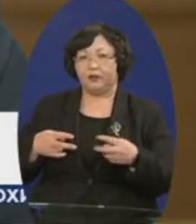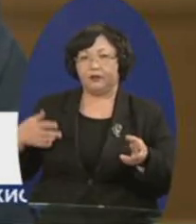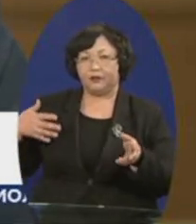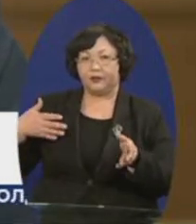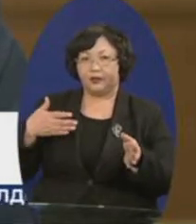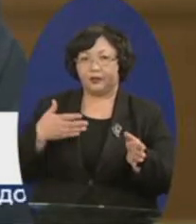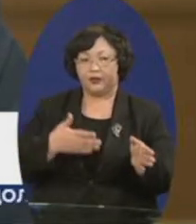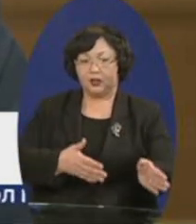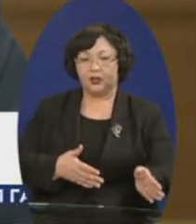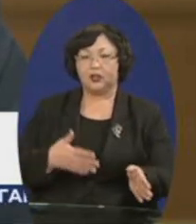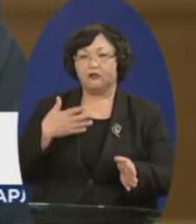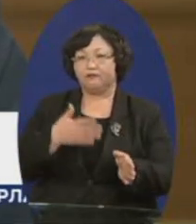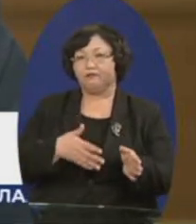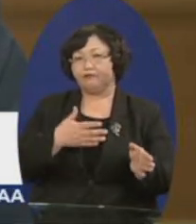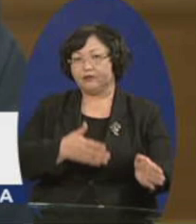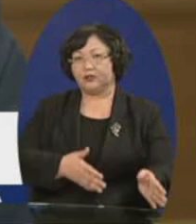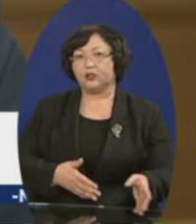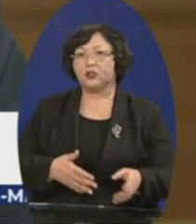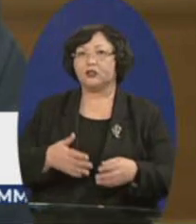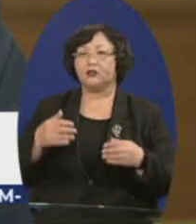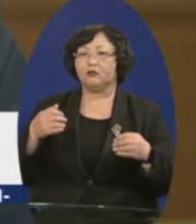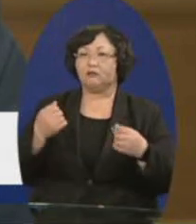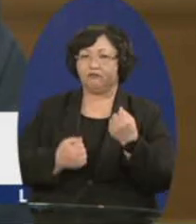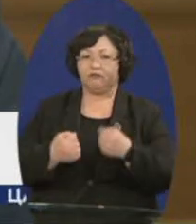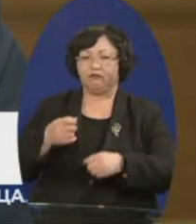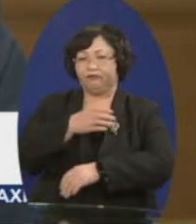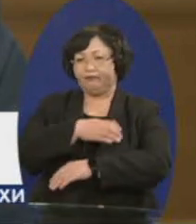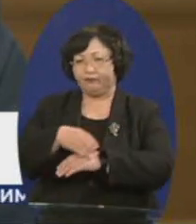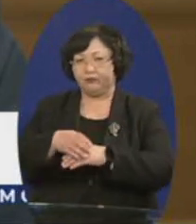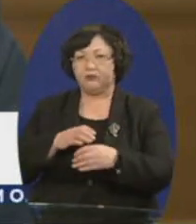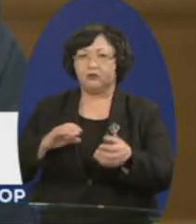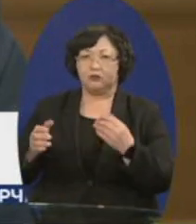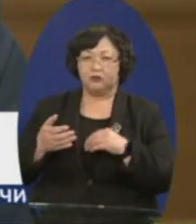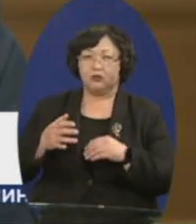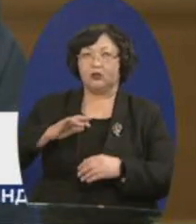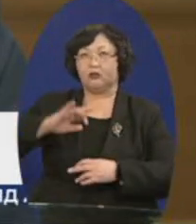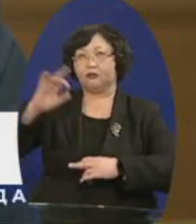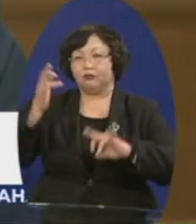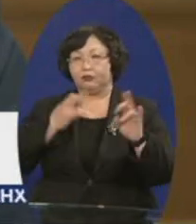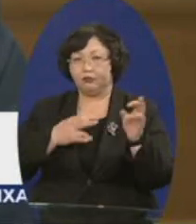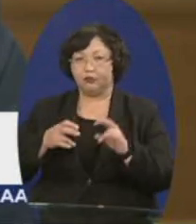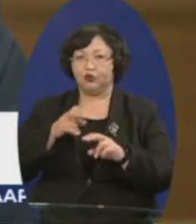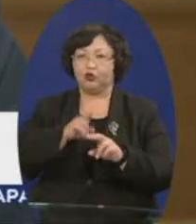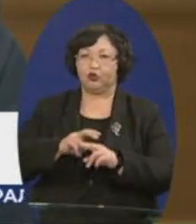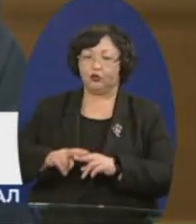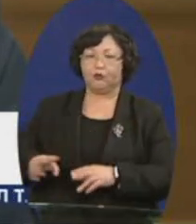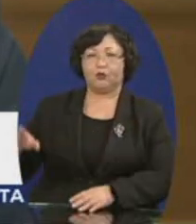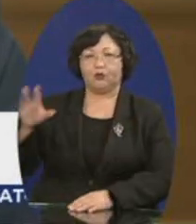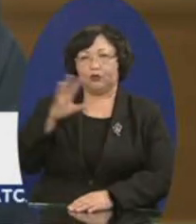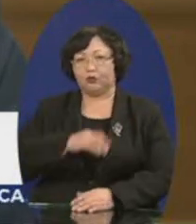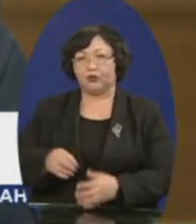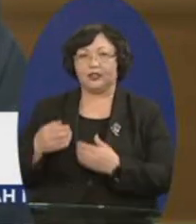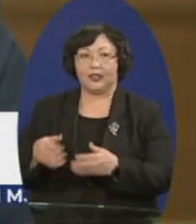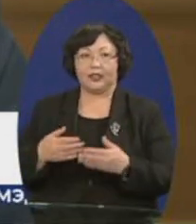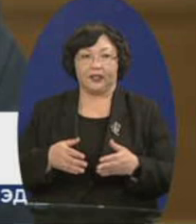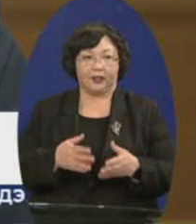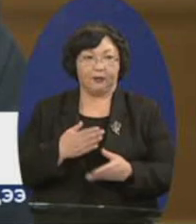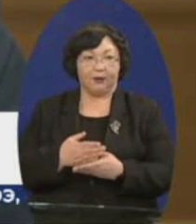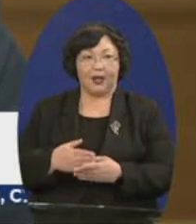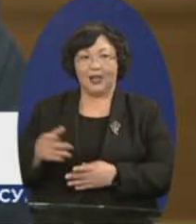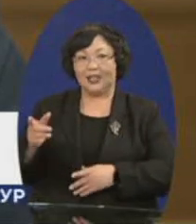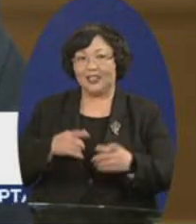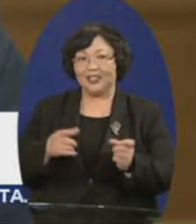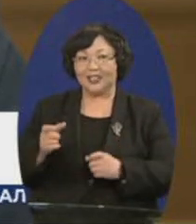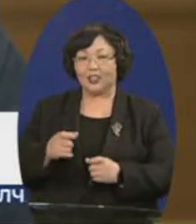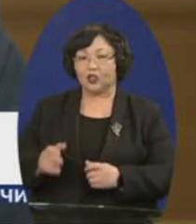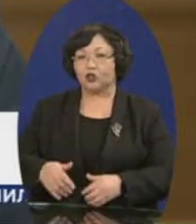үйл ажиллагаа, тээврийн харилцаа, агарын тээвэр, төмөр замын тээвэр, авто тээвэр, зорчих тээвэр бүгд нэгдэж байгаа. Мөндөө холбоотойгоор одоо эдийн засгийн хөгжлийн